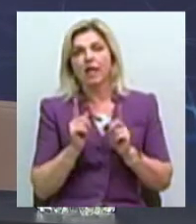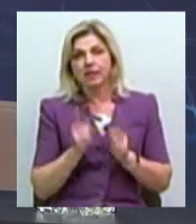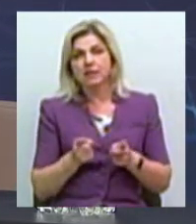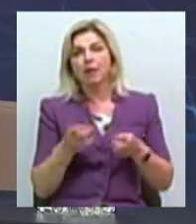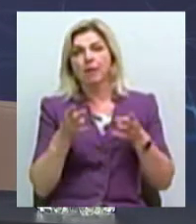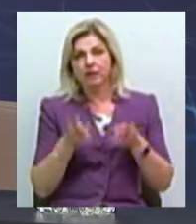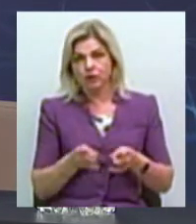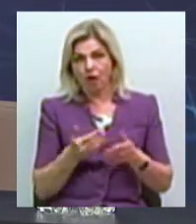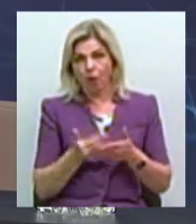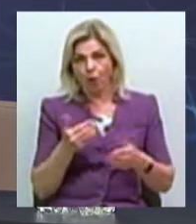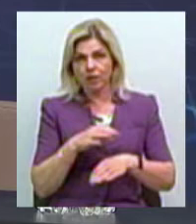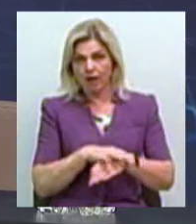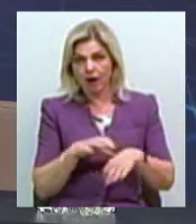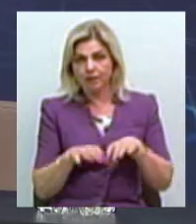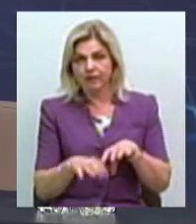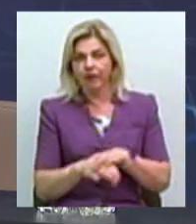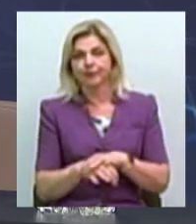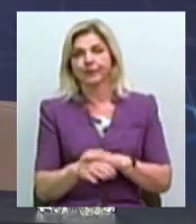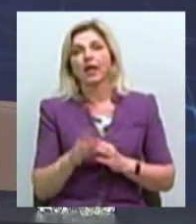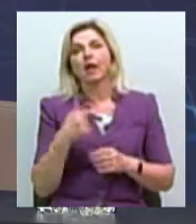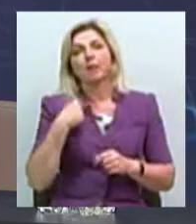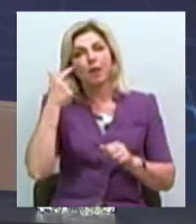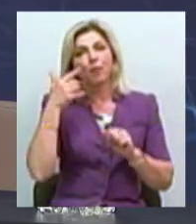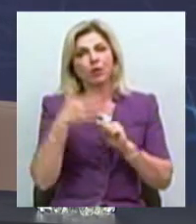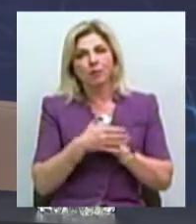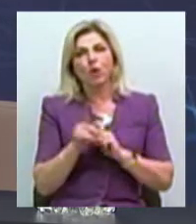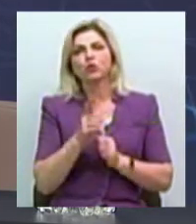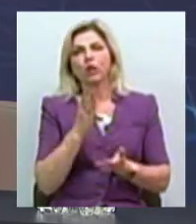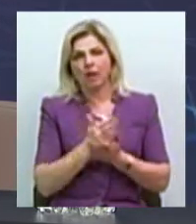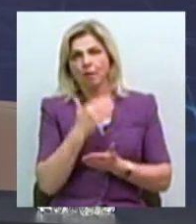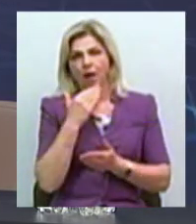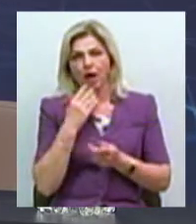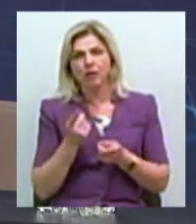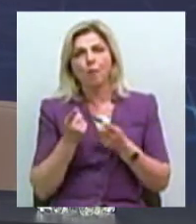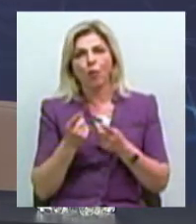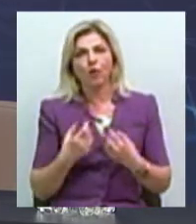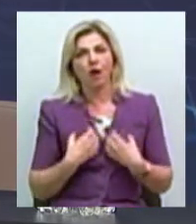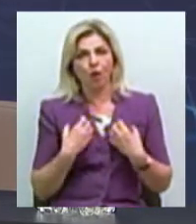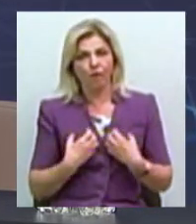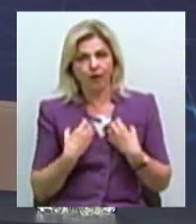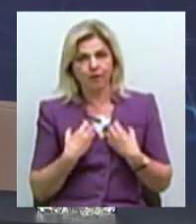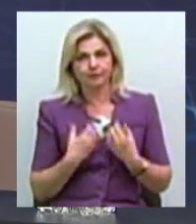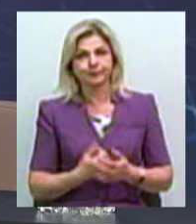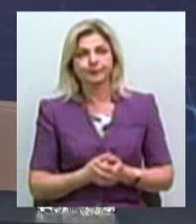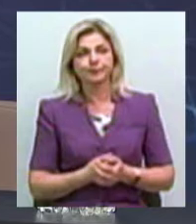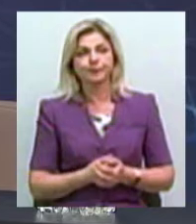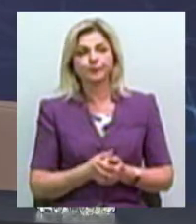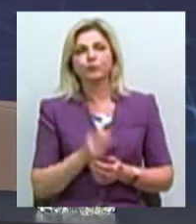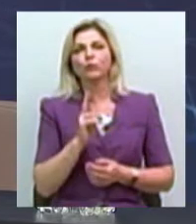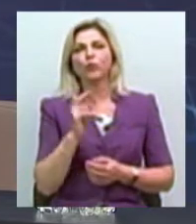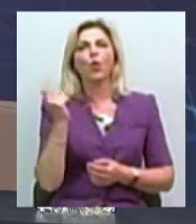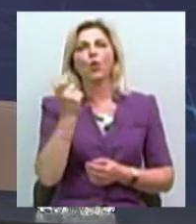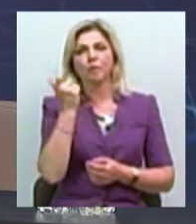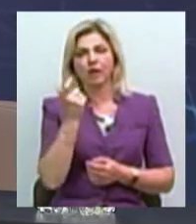від цього, тому що ми розуміємо, що є багато залякувань з приводу таких, скажімо так, да, роботодавців, якщо можна